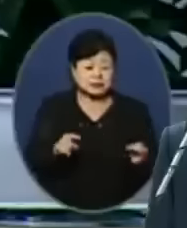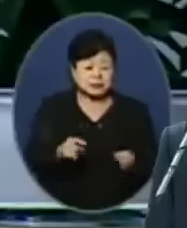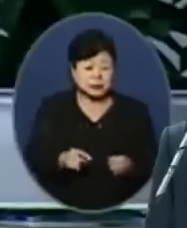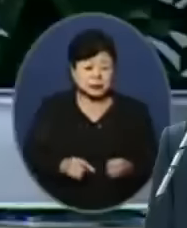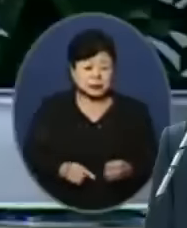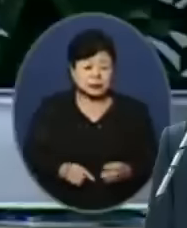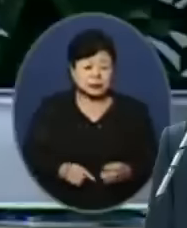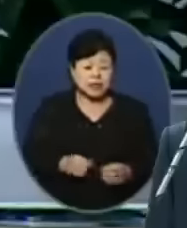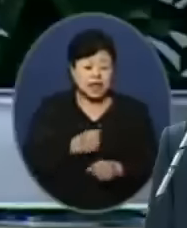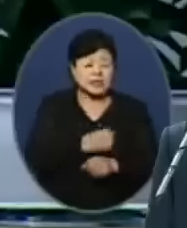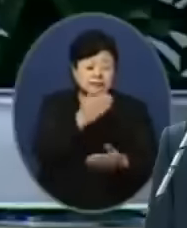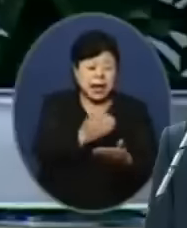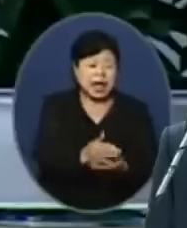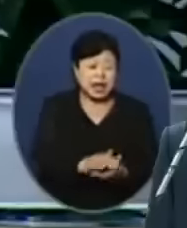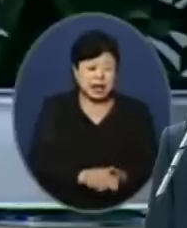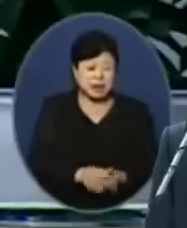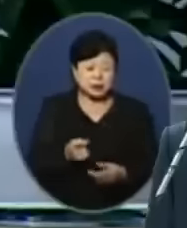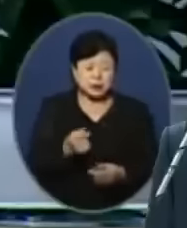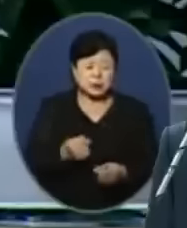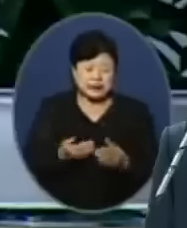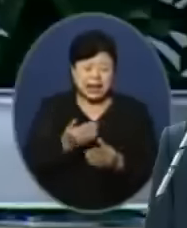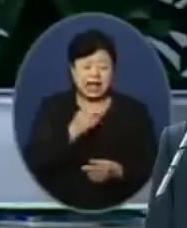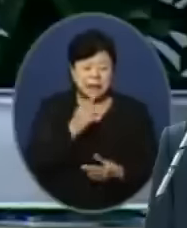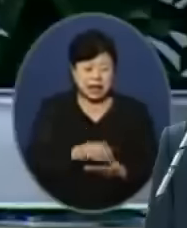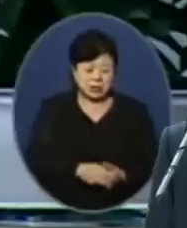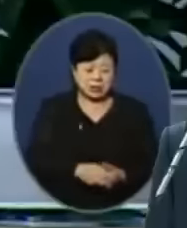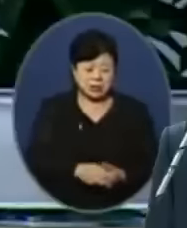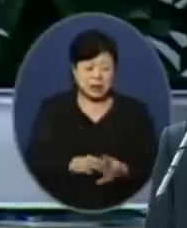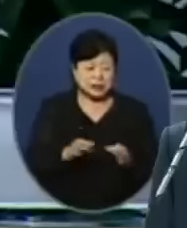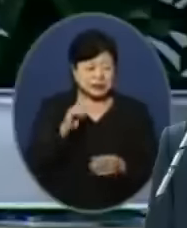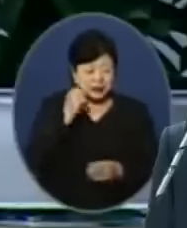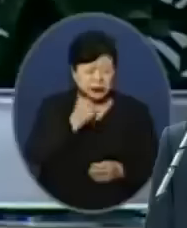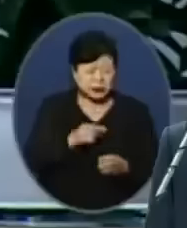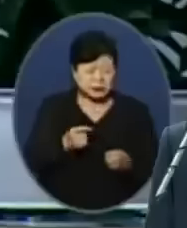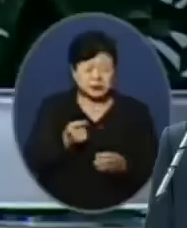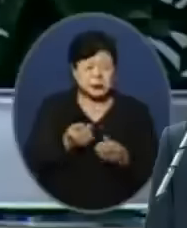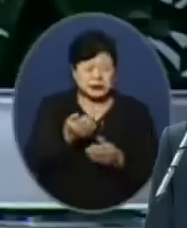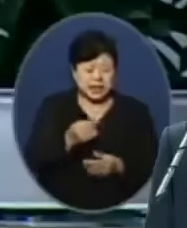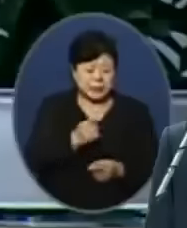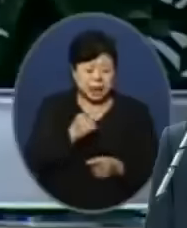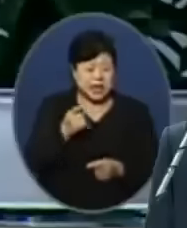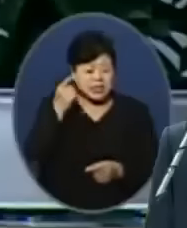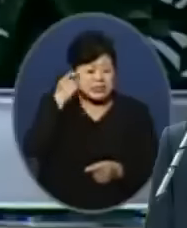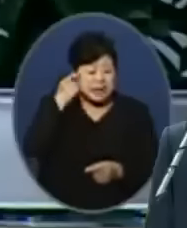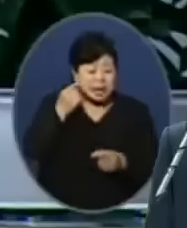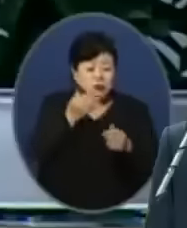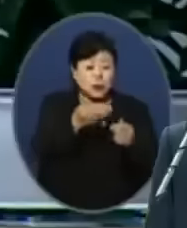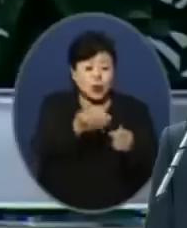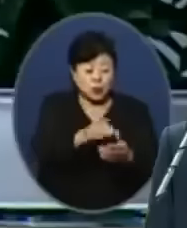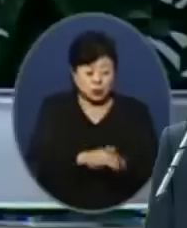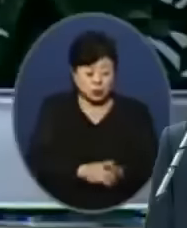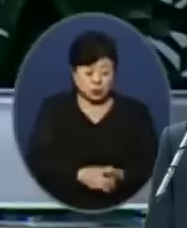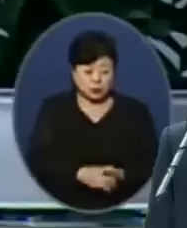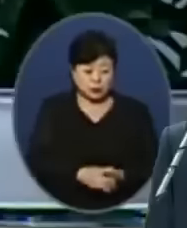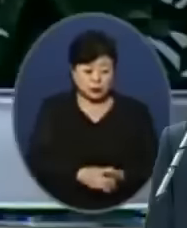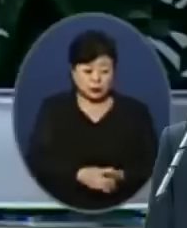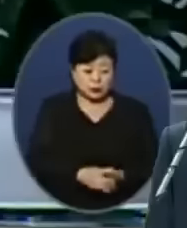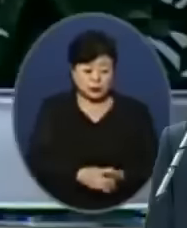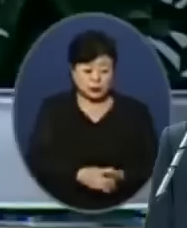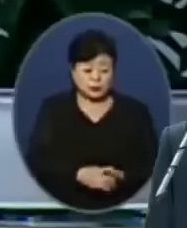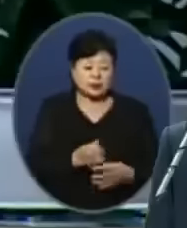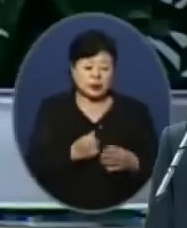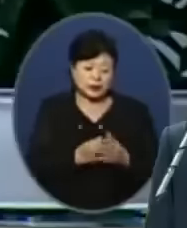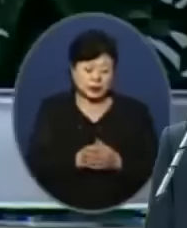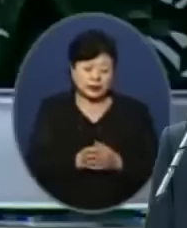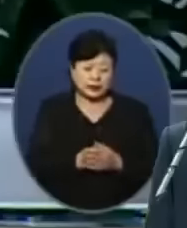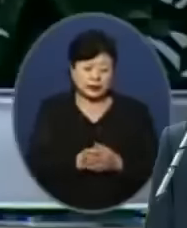마라. 내더라도 조금만 내어라. 경제가 어려우니까 안 된다. 그런 생각을 가져주게 되는 것입니다.